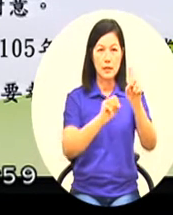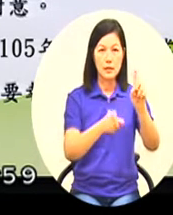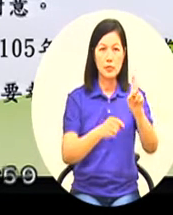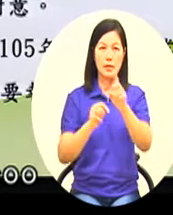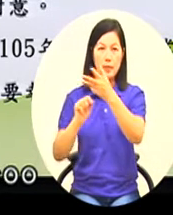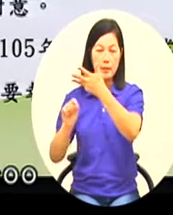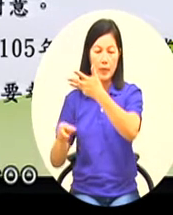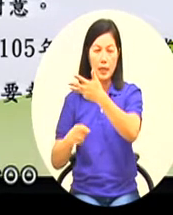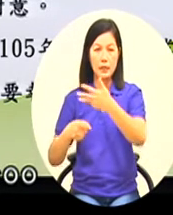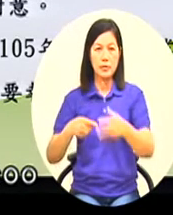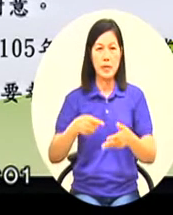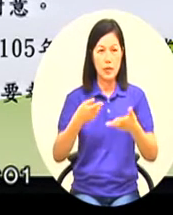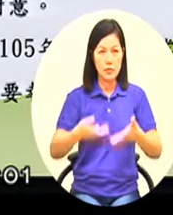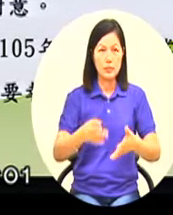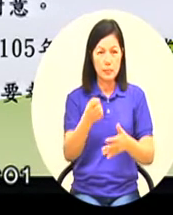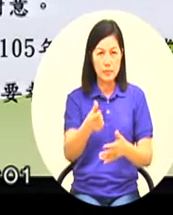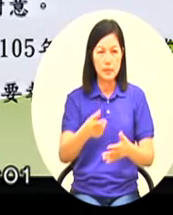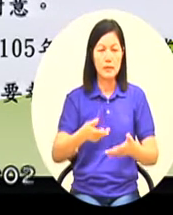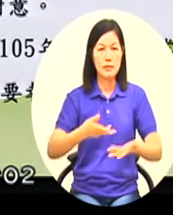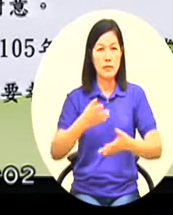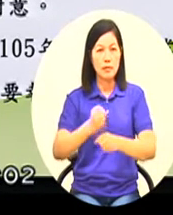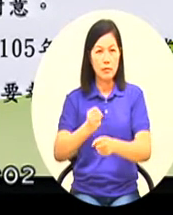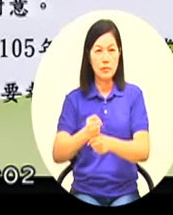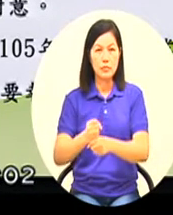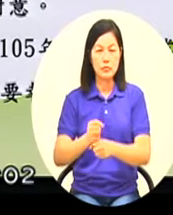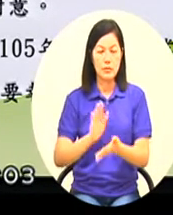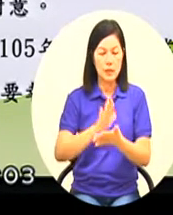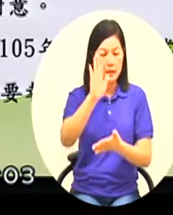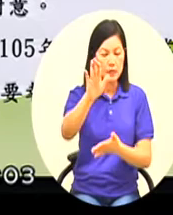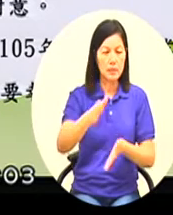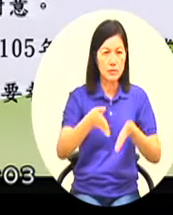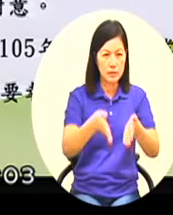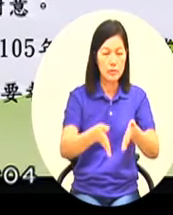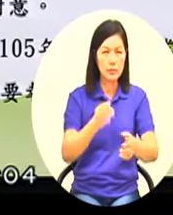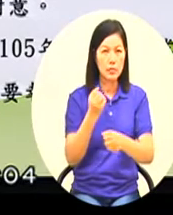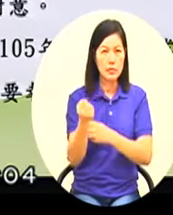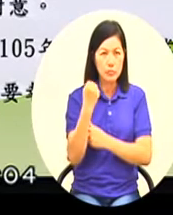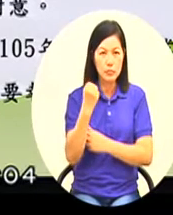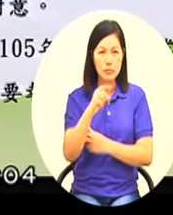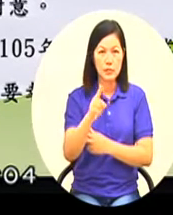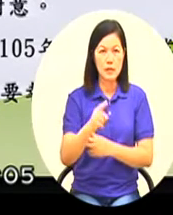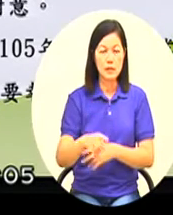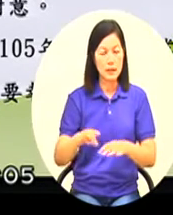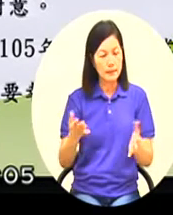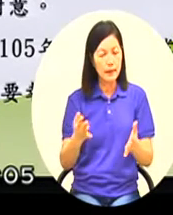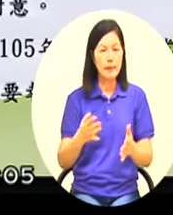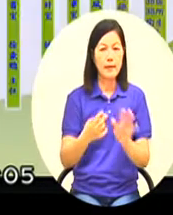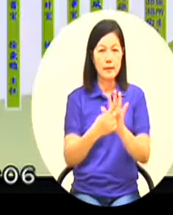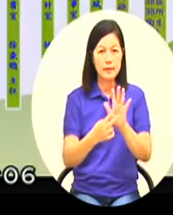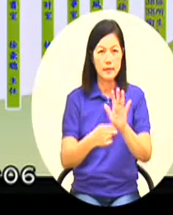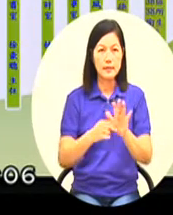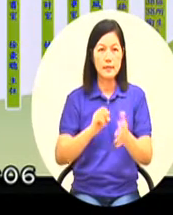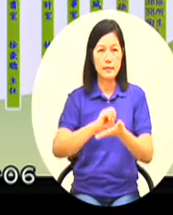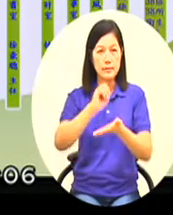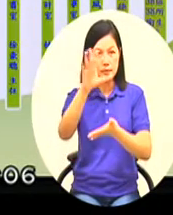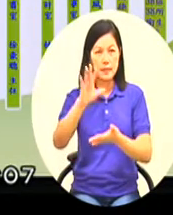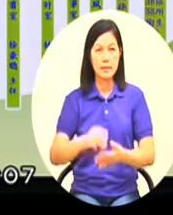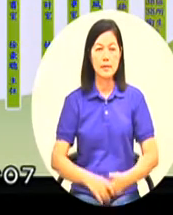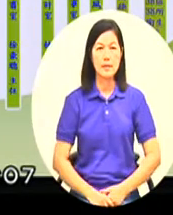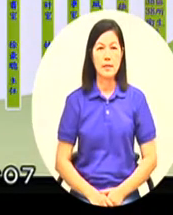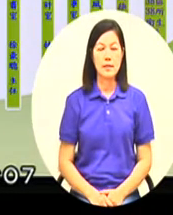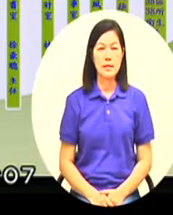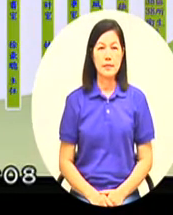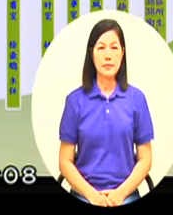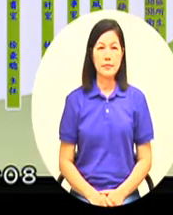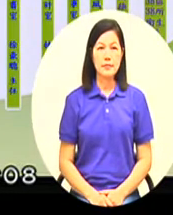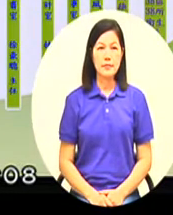重点业务以及未来的一个努力方向提出我们的概要报告，敬请不吝指教。在